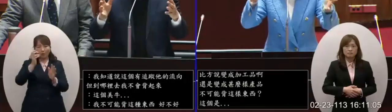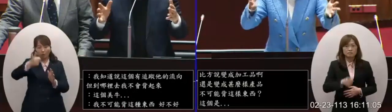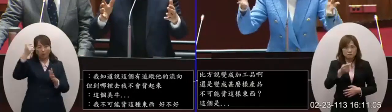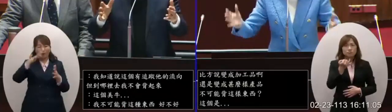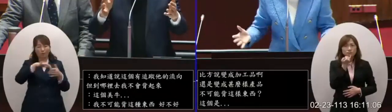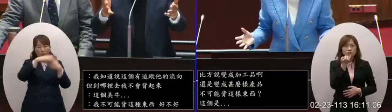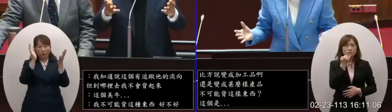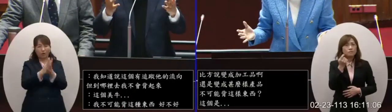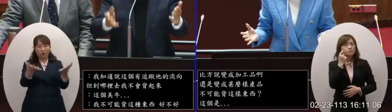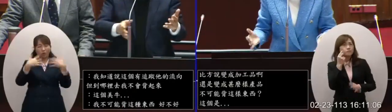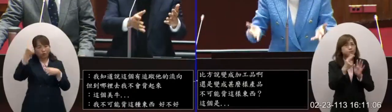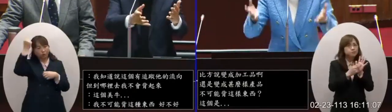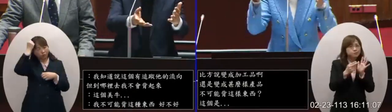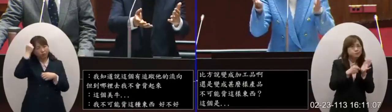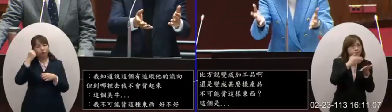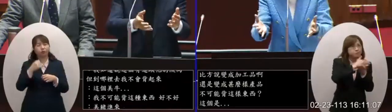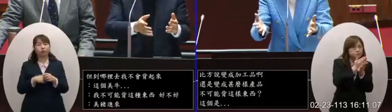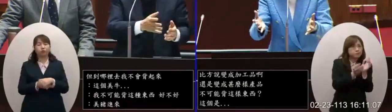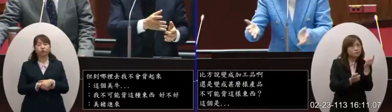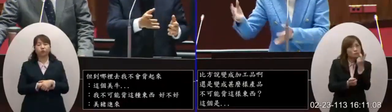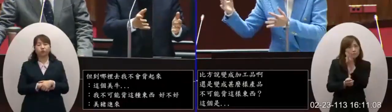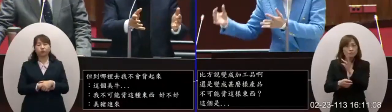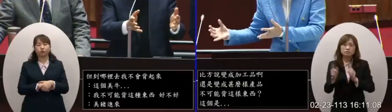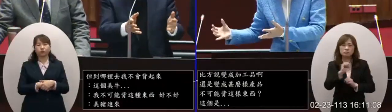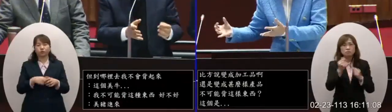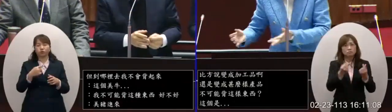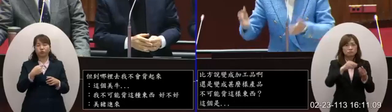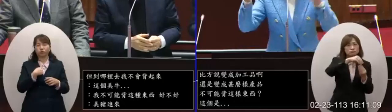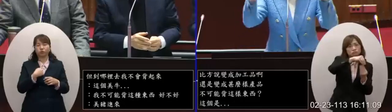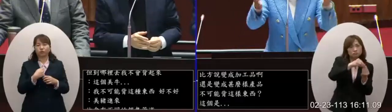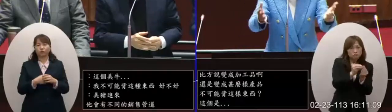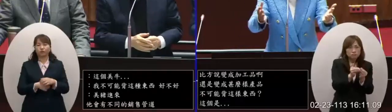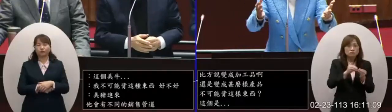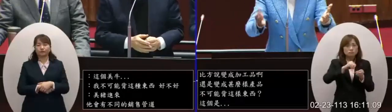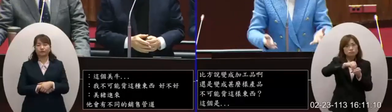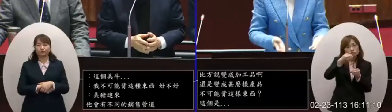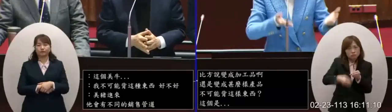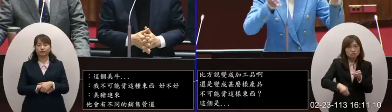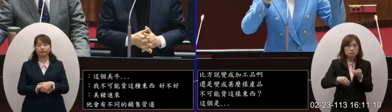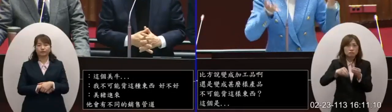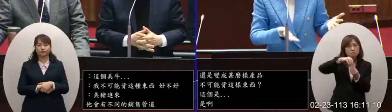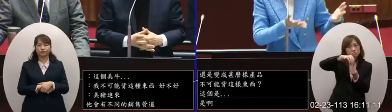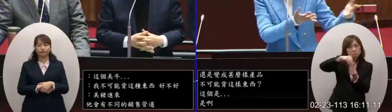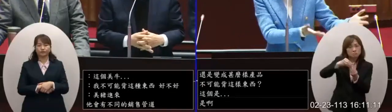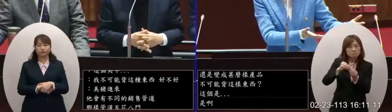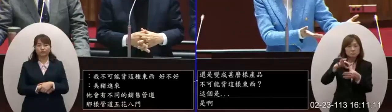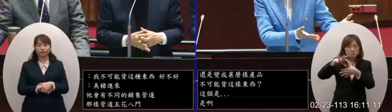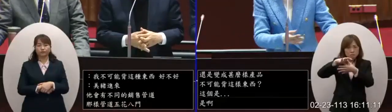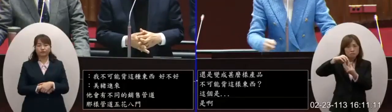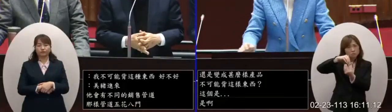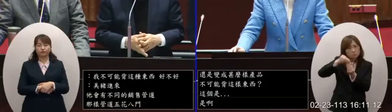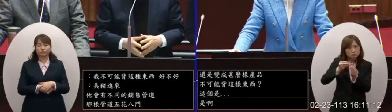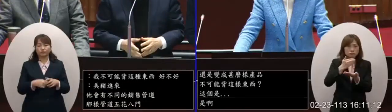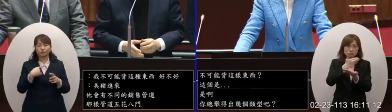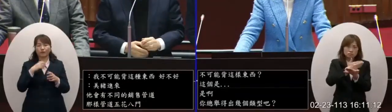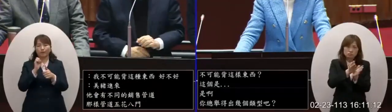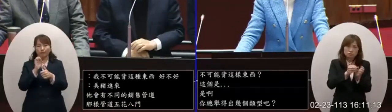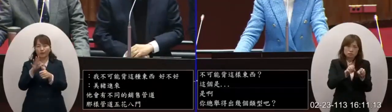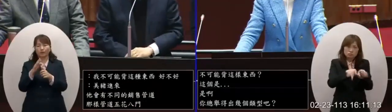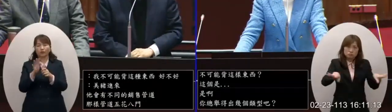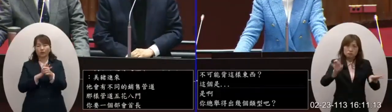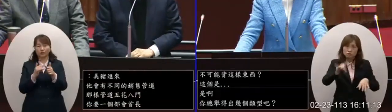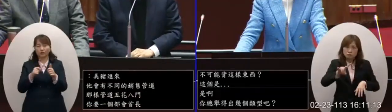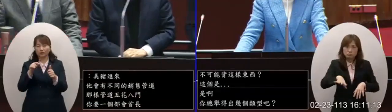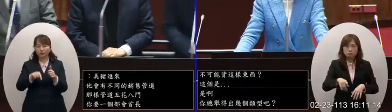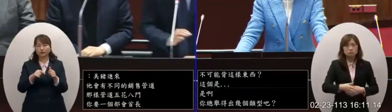它进 行。你总举得出几个类型吧？譬如说去做水饺、做豆丸、做肉包，还是去进到哪一个系统？ 我想我跟委员先说